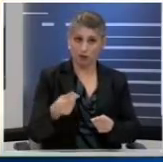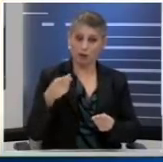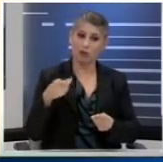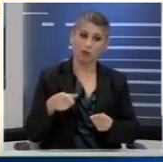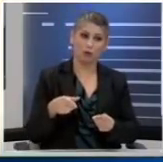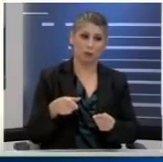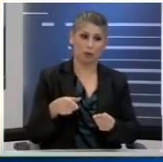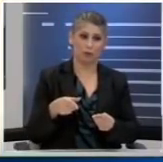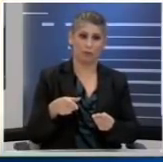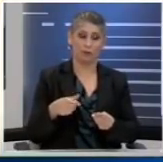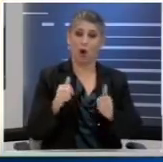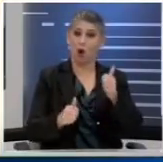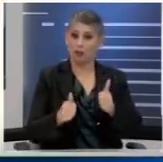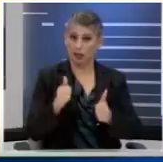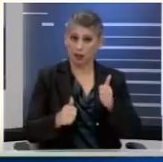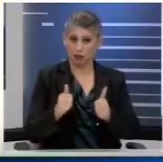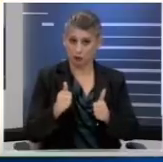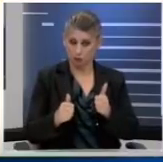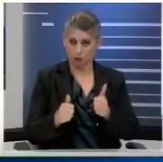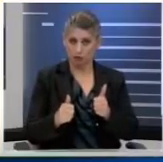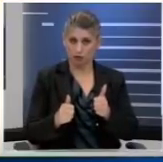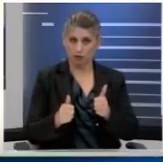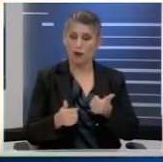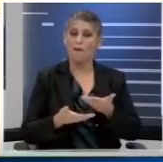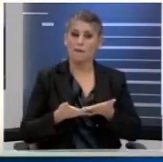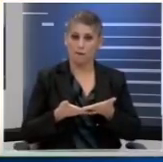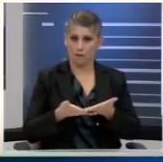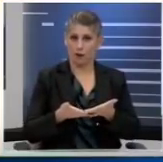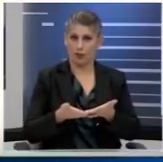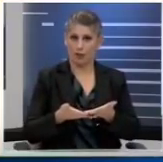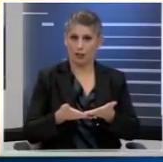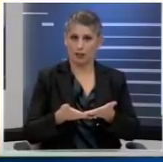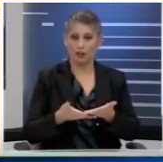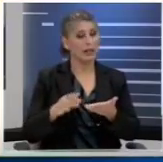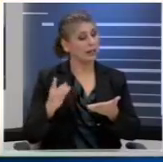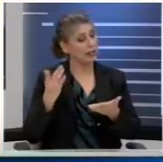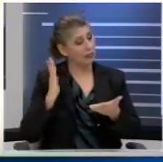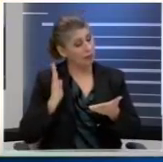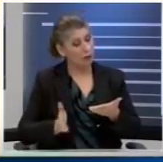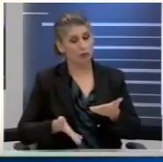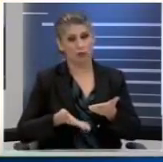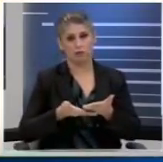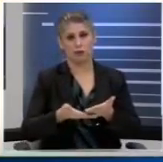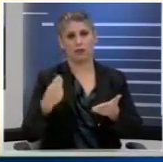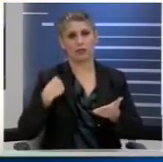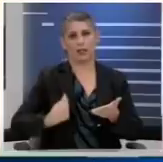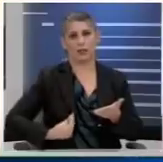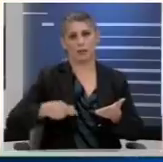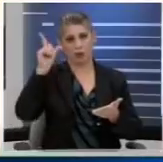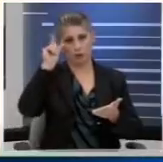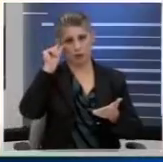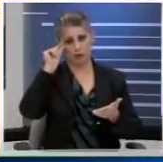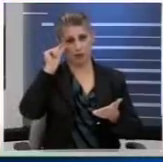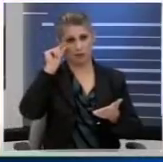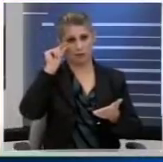οποίο ο ανταγωνισμός βοήθησε ή θα μπορούσε να βοηθήσει τα δημόσια πανεπιστήμια, τα